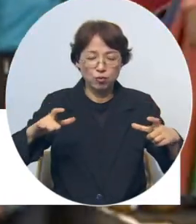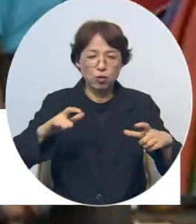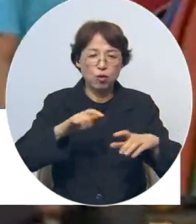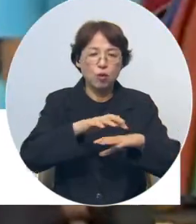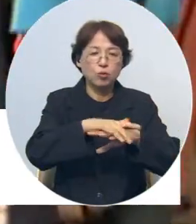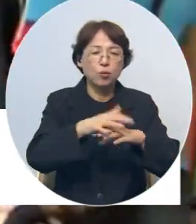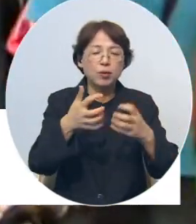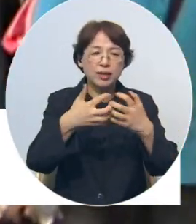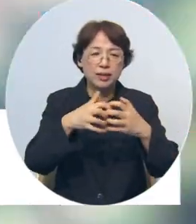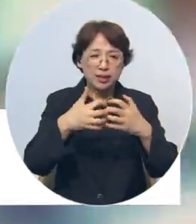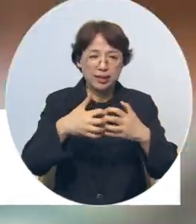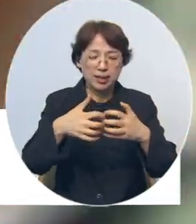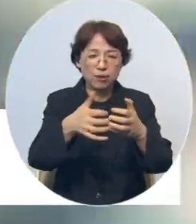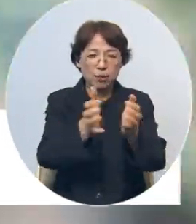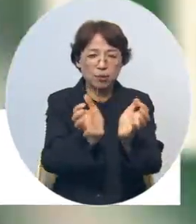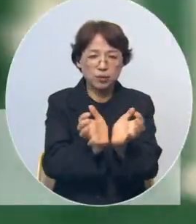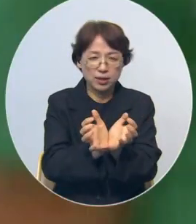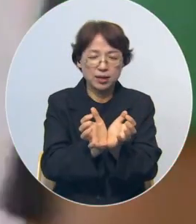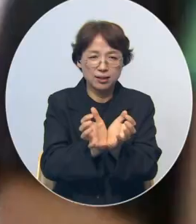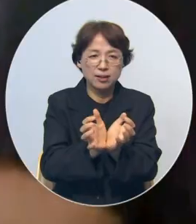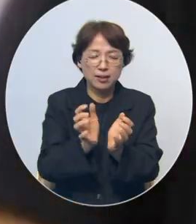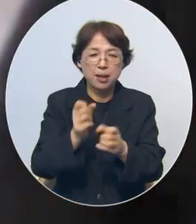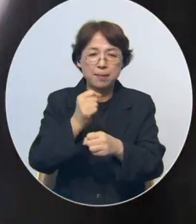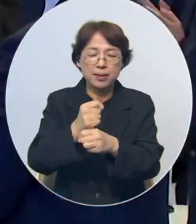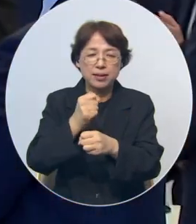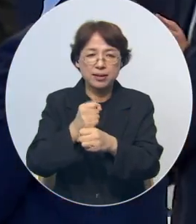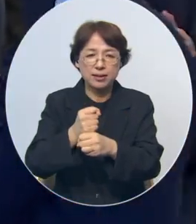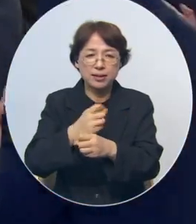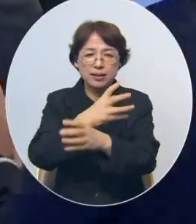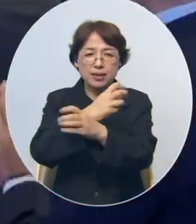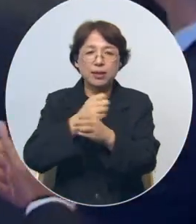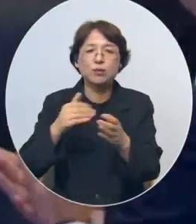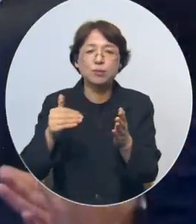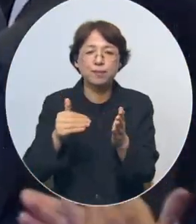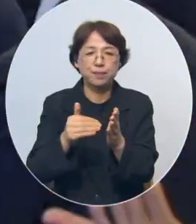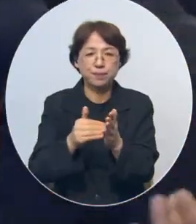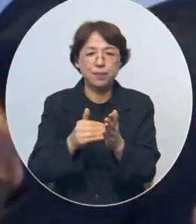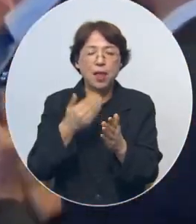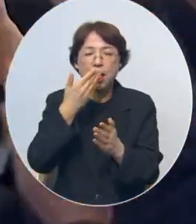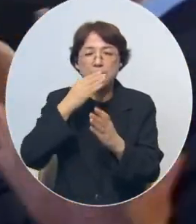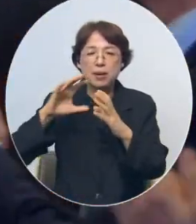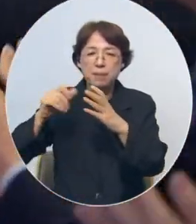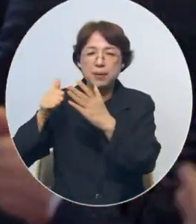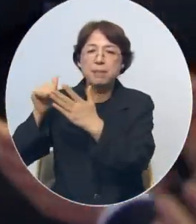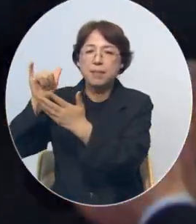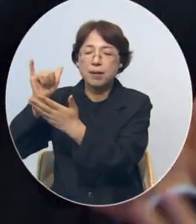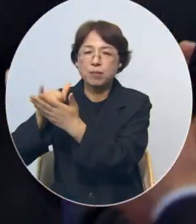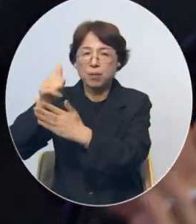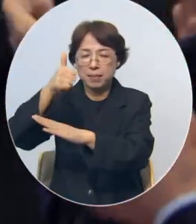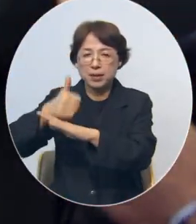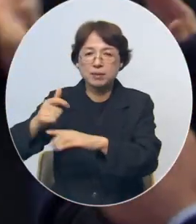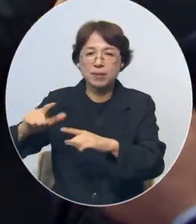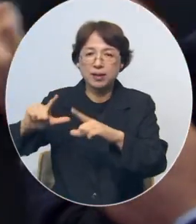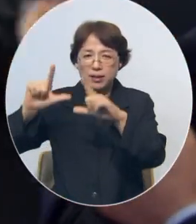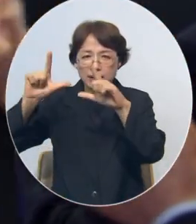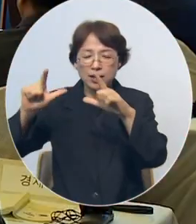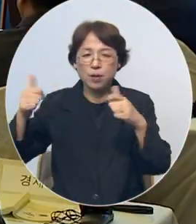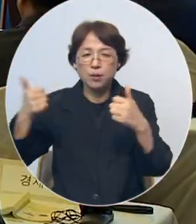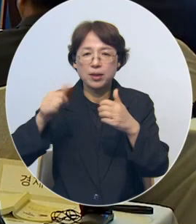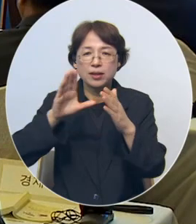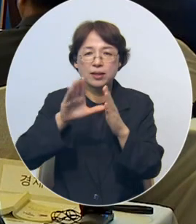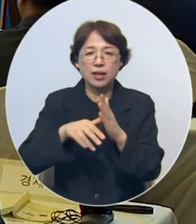한국농기계생산공단을 설립하는 내용의 업무 협약을 맺기도 했습니다. 윤 대통령은 필리핀 방문 마지막 일정인 비즈니스